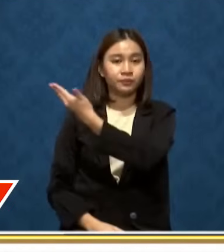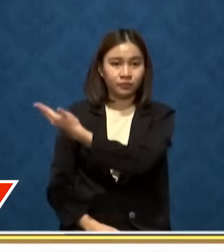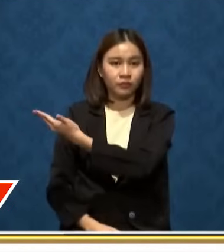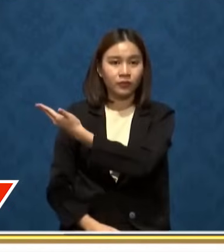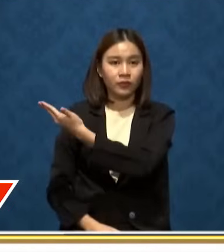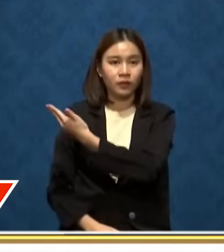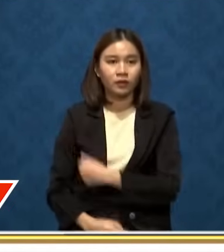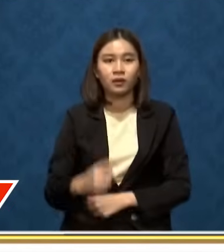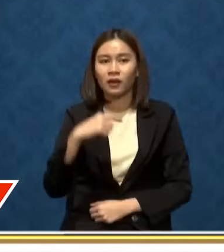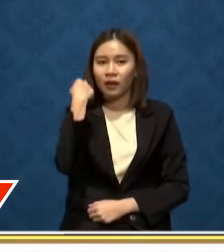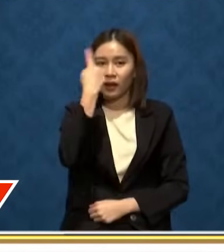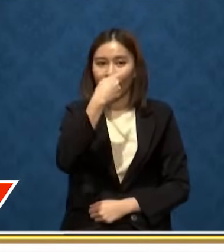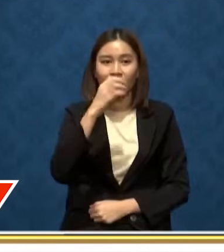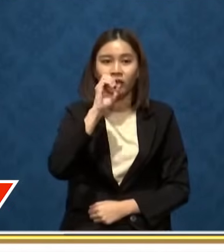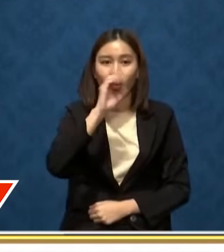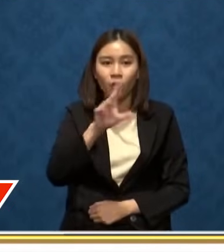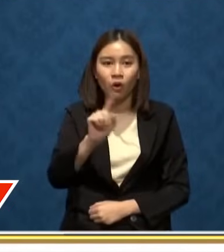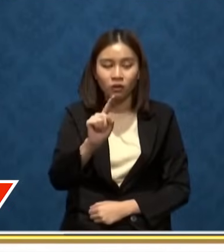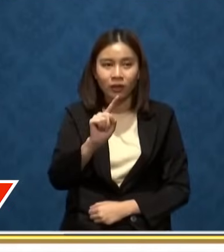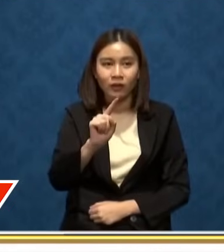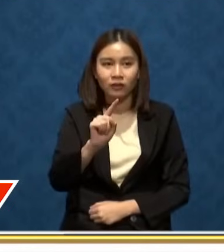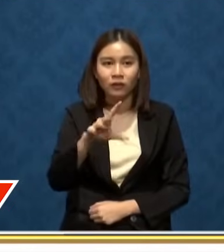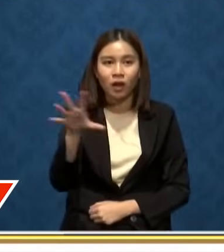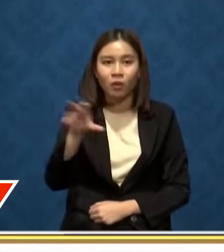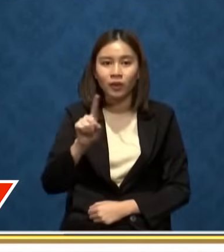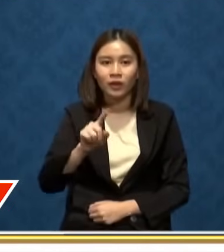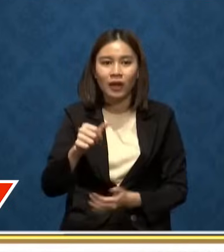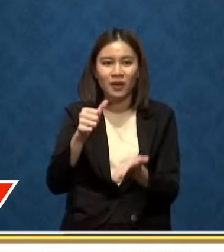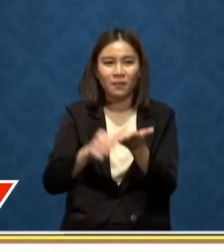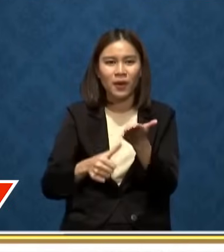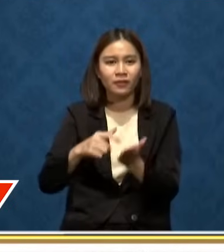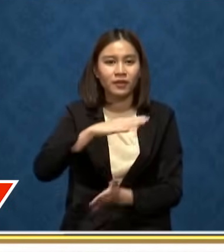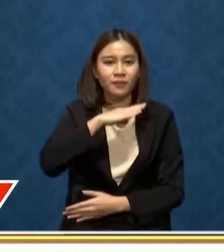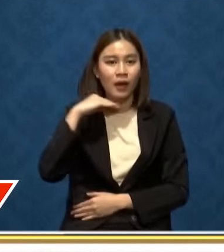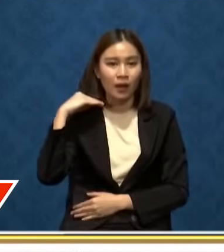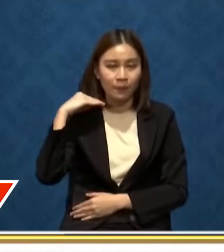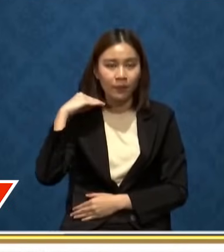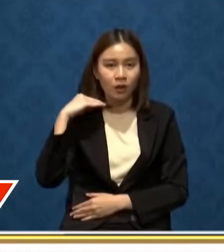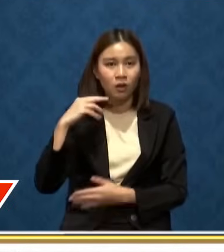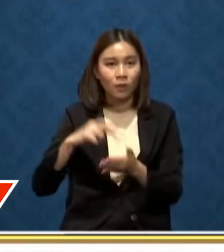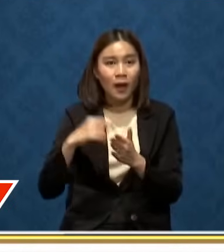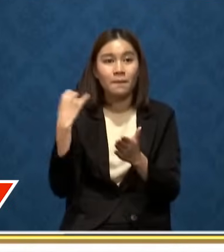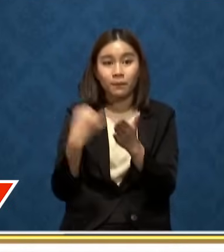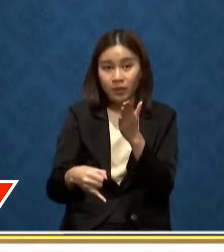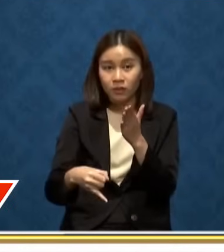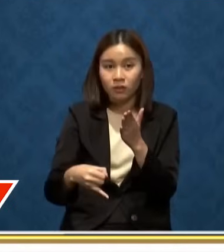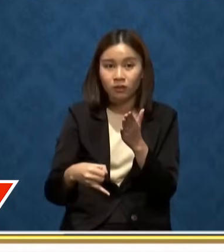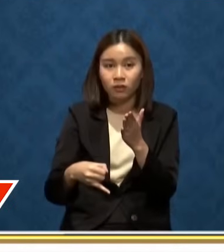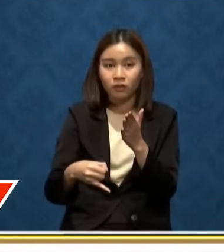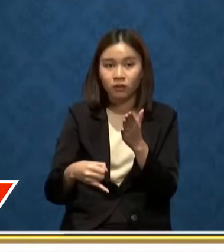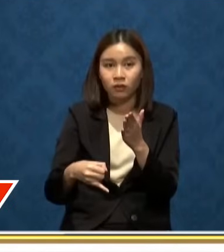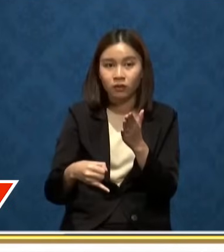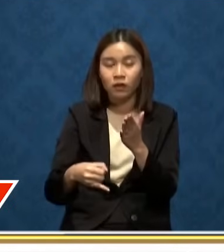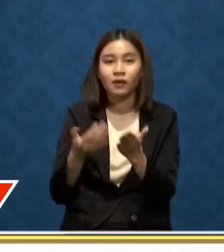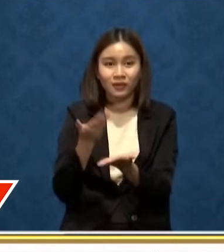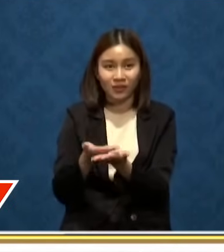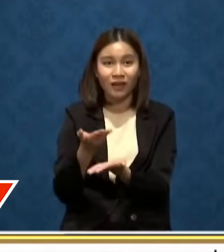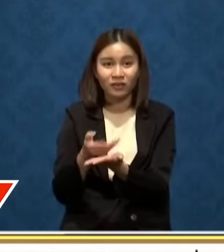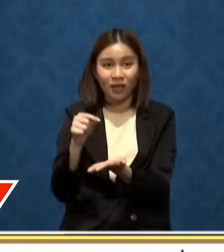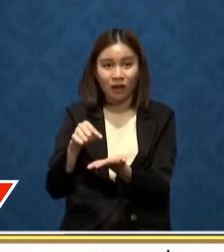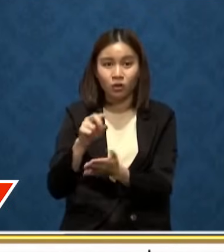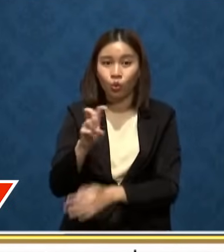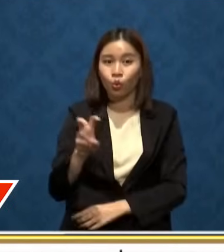ใครๆก็ตราหน้าว่าที่มาของท่านคือภาษีบาปมันผิดเหรอครับเงินนะครับ